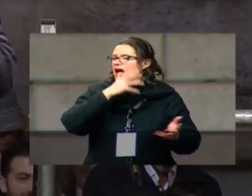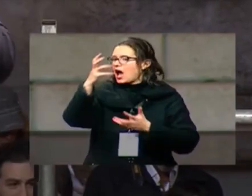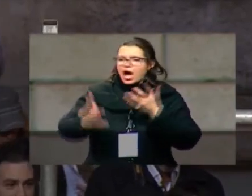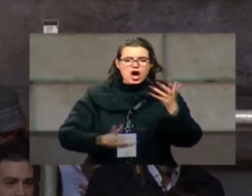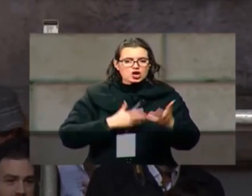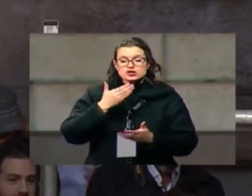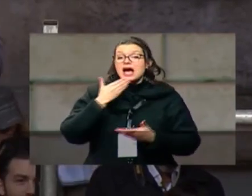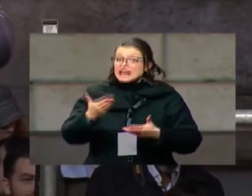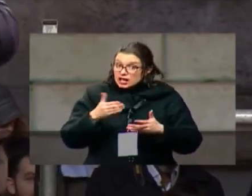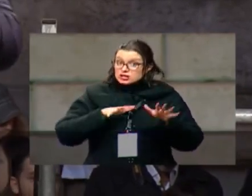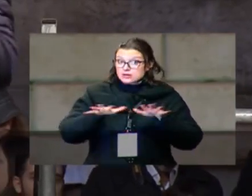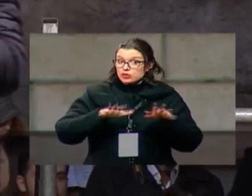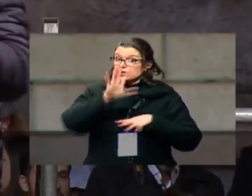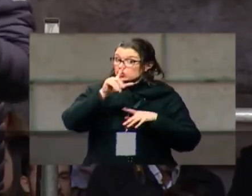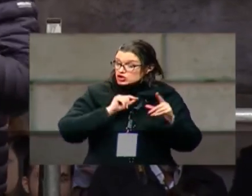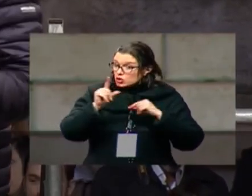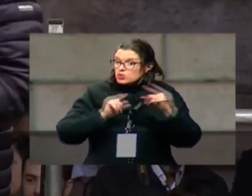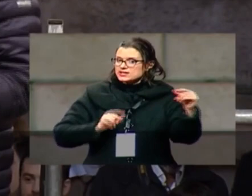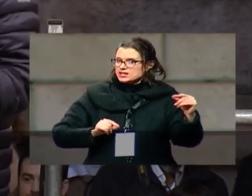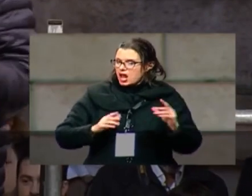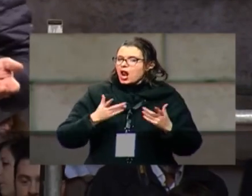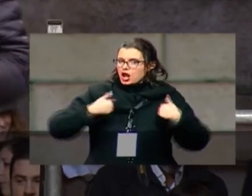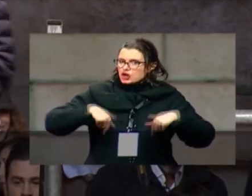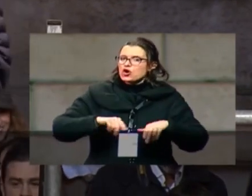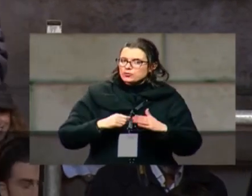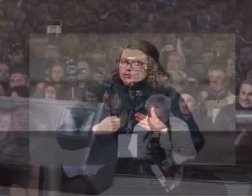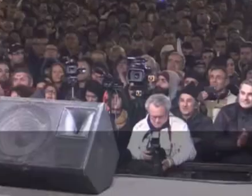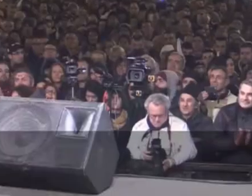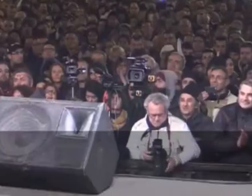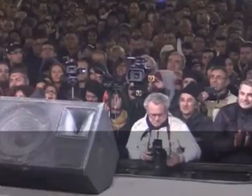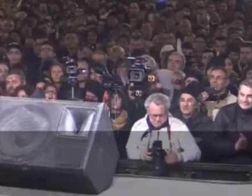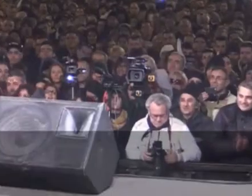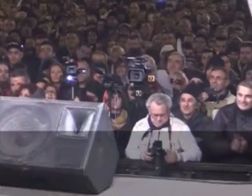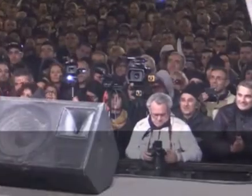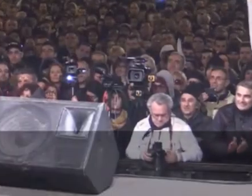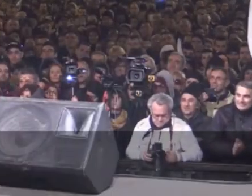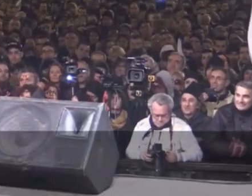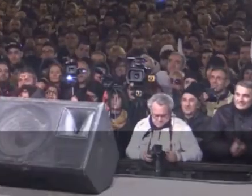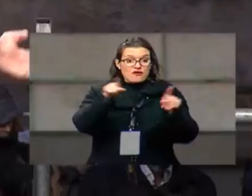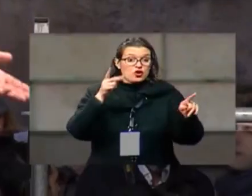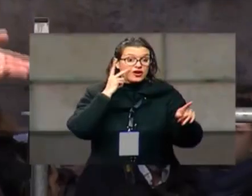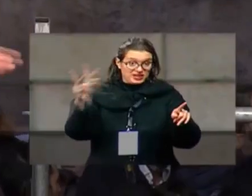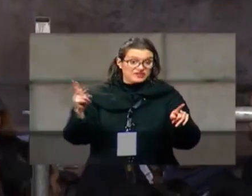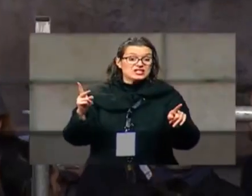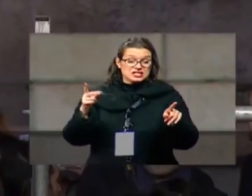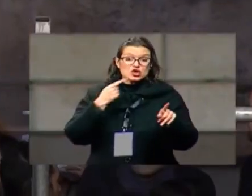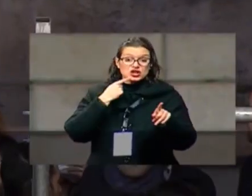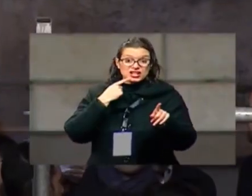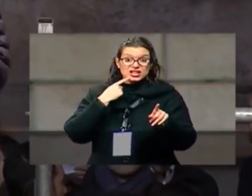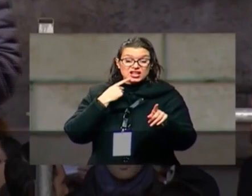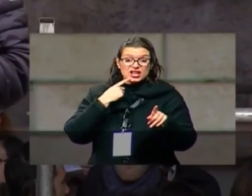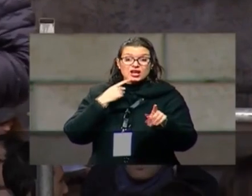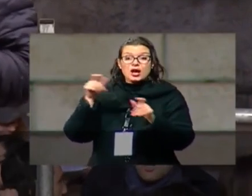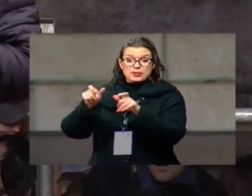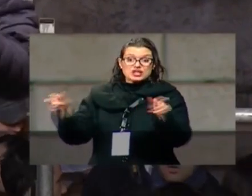abbiamo fatto da cuscinetto abbiamo fatto da cuscinetto perché li avete visti i violenti Chi siamo noi violenti siamo